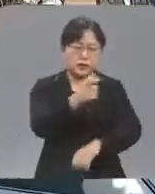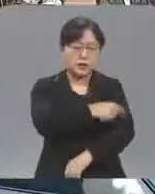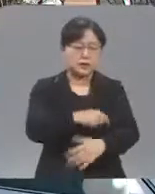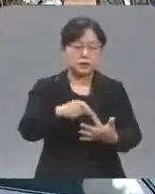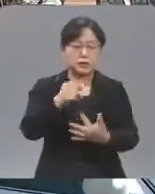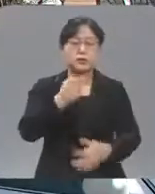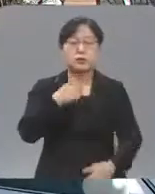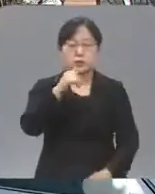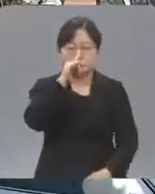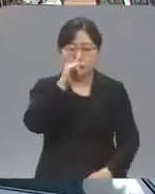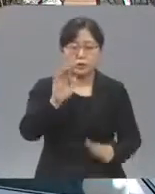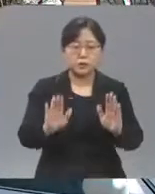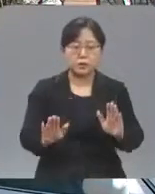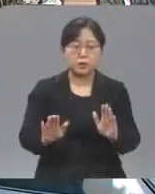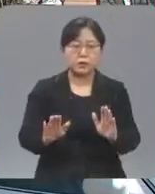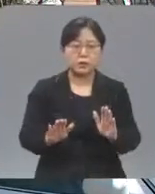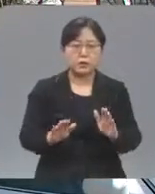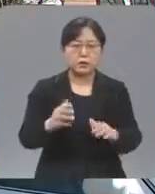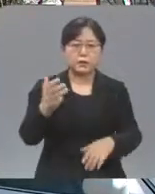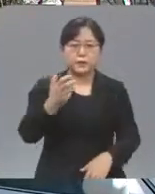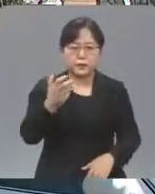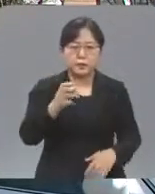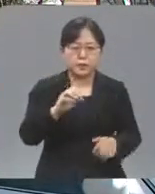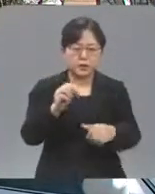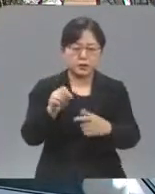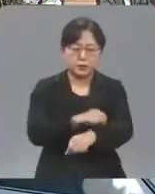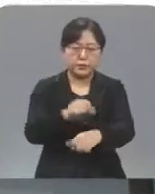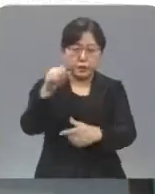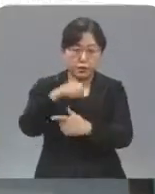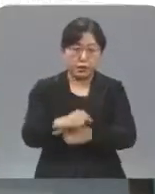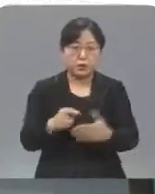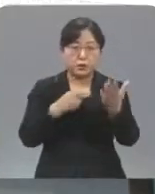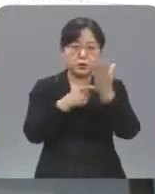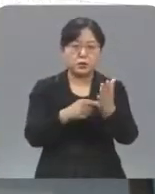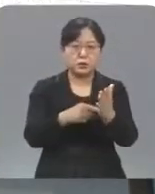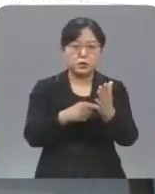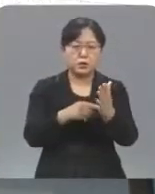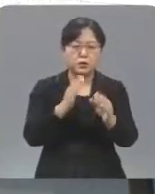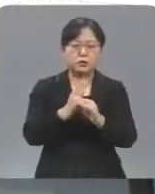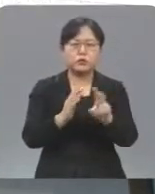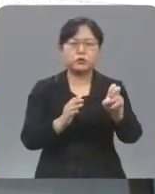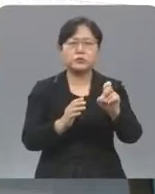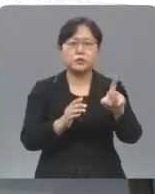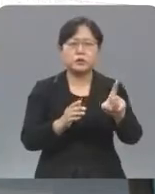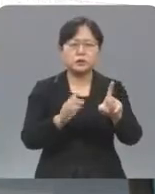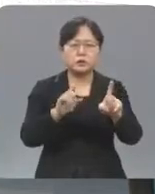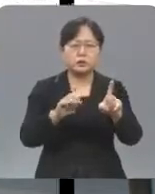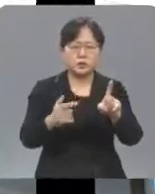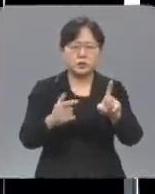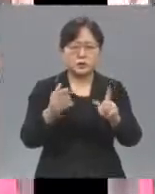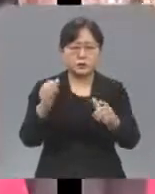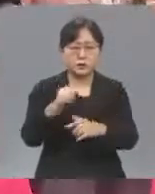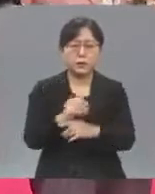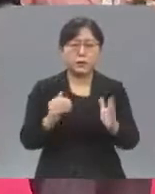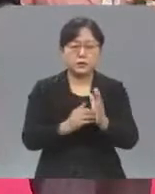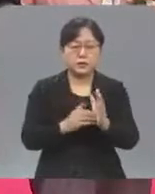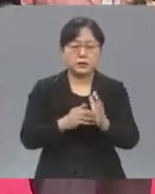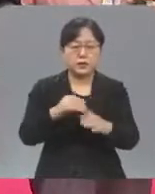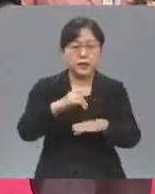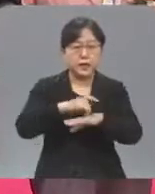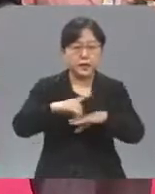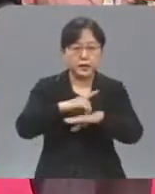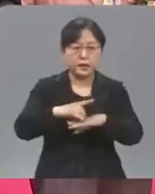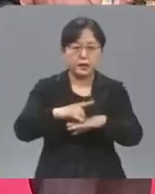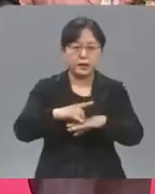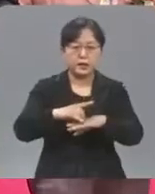되기도 했으며 현재까지 여 등 건의 특허를 출원 등록해 이 가운데 21 컨이 기술이전 됐습니다 해남 분이